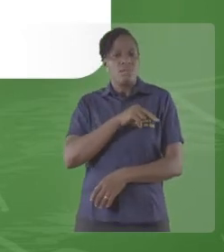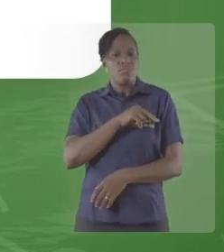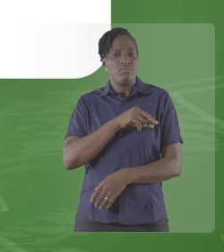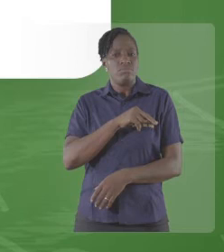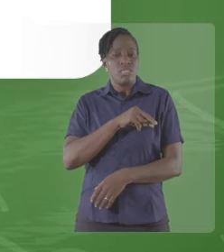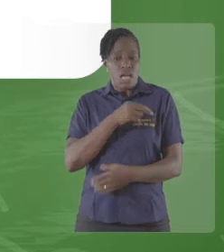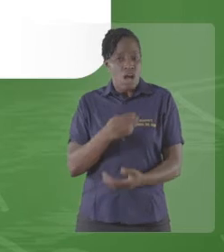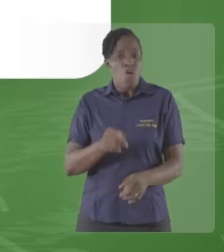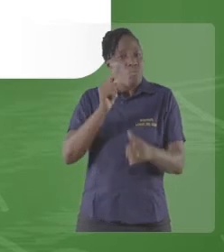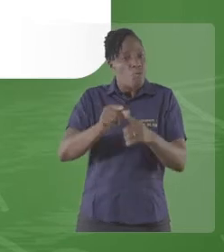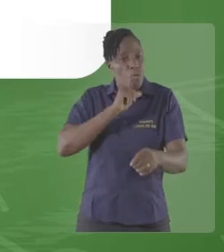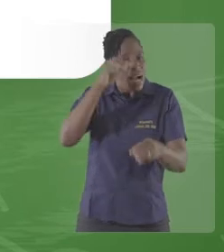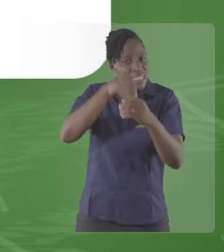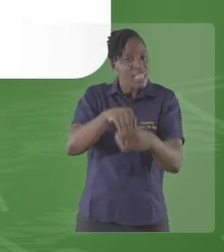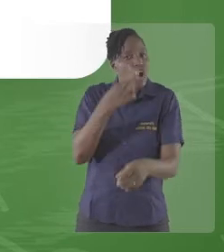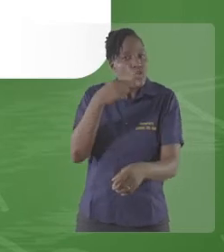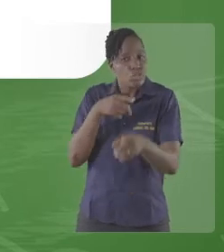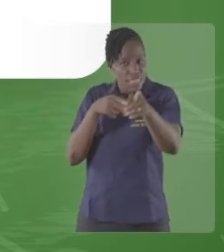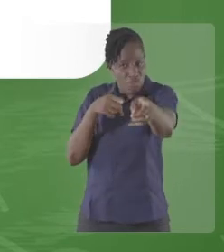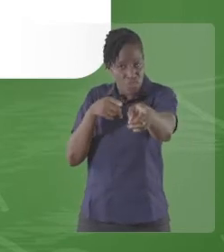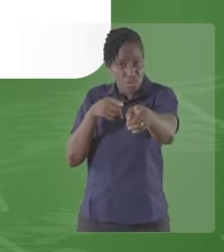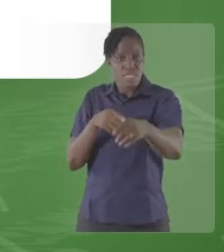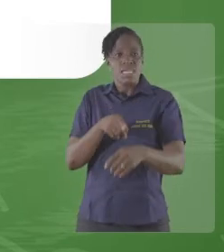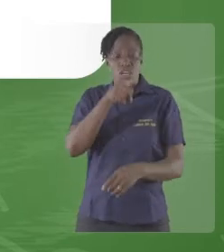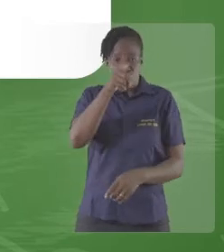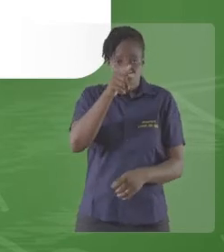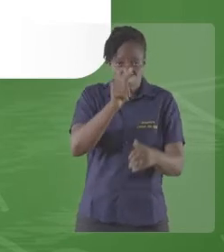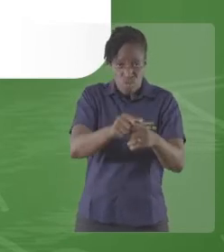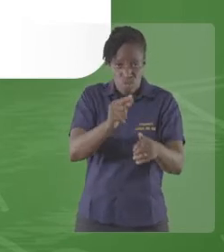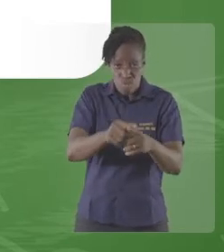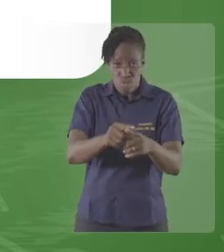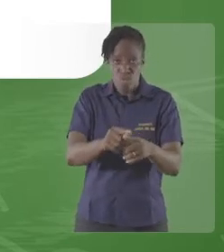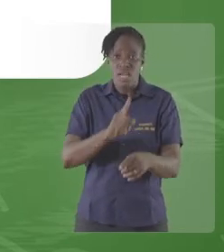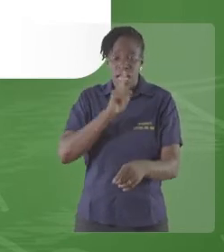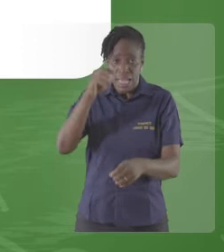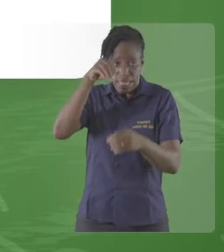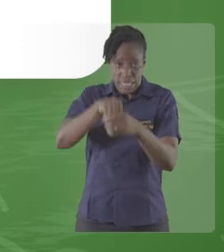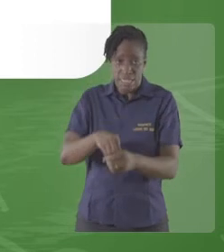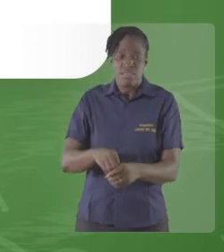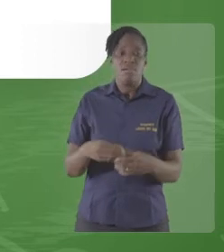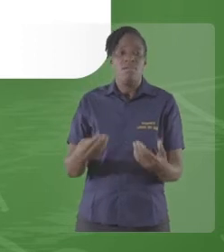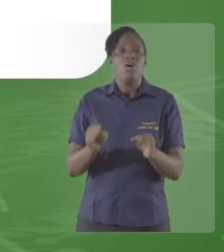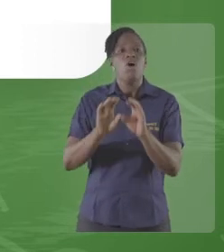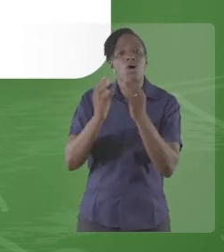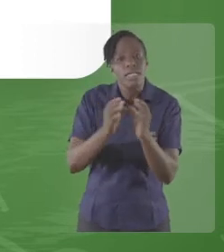est donc se bidonner. Ce mot appartient au registre familier.